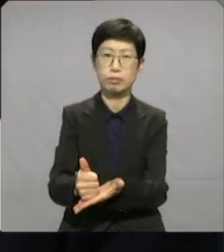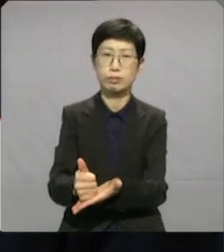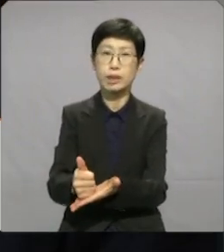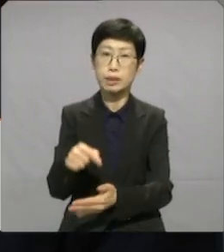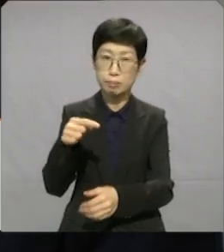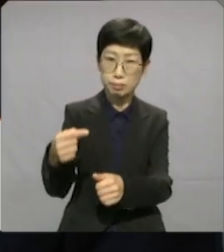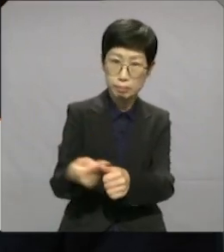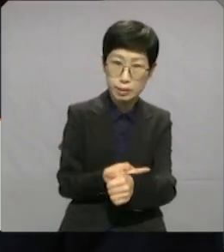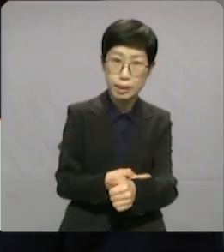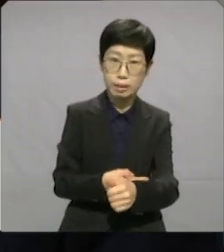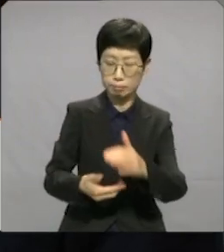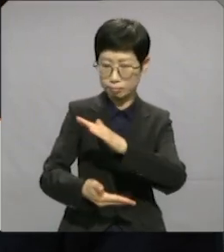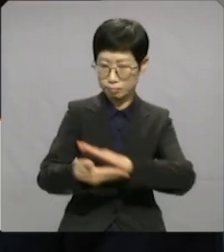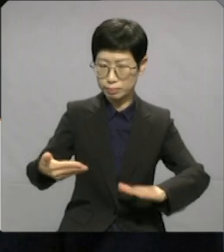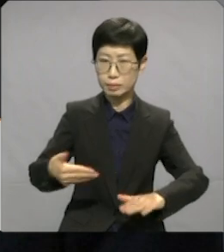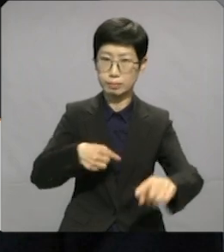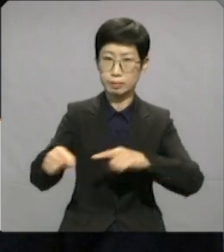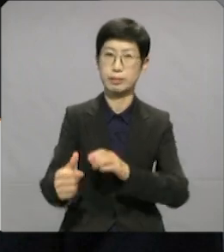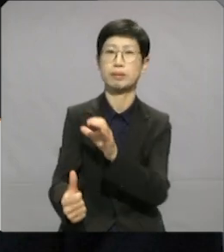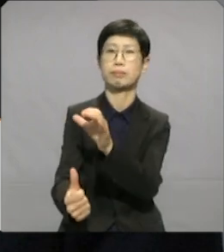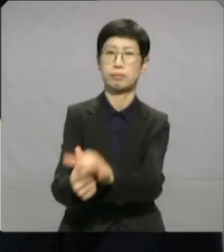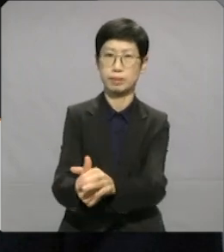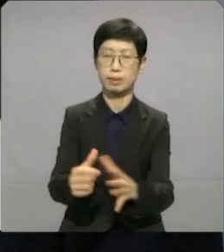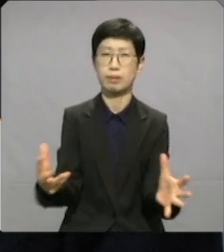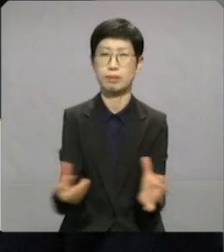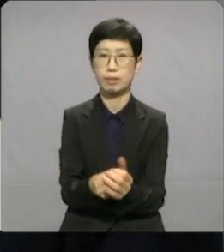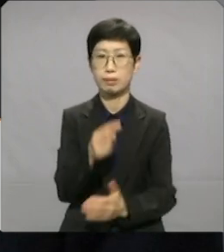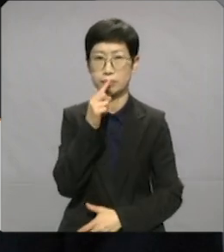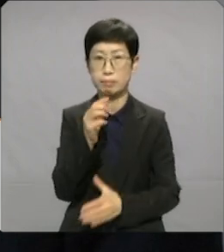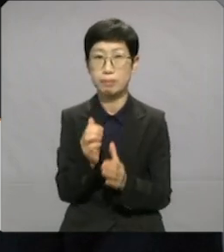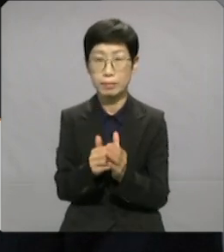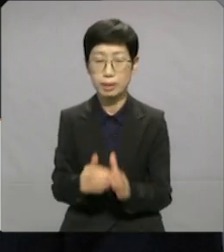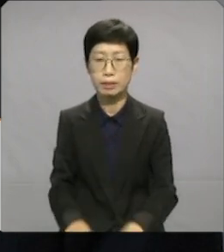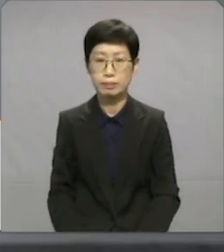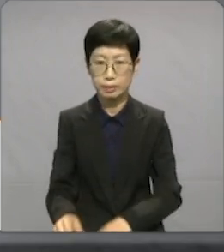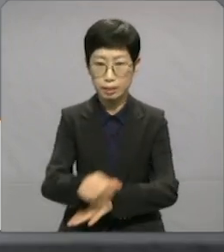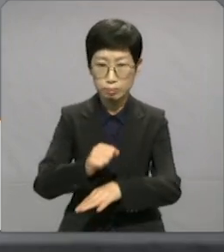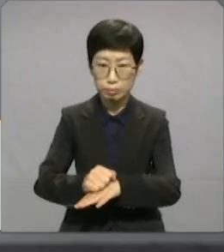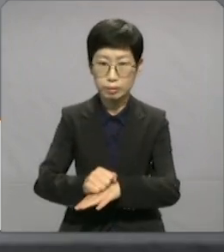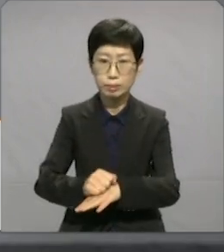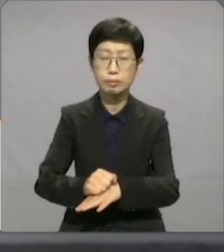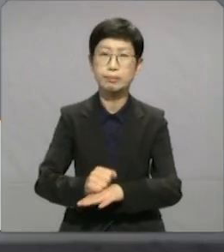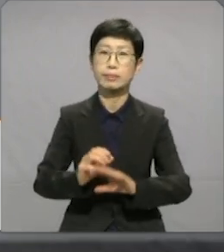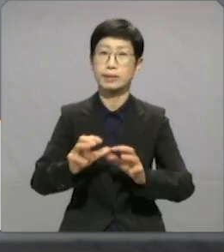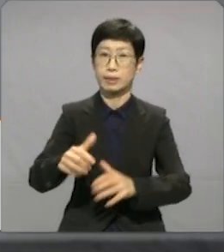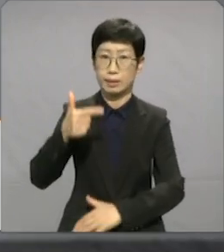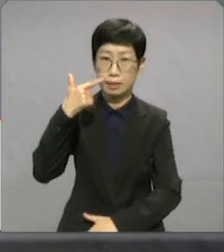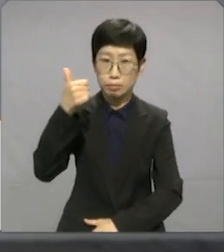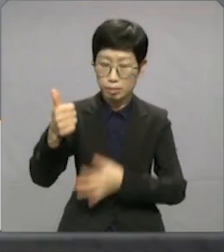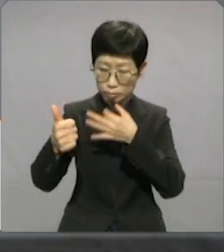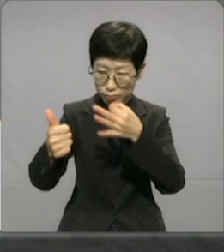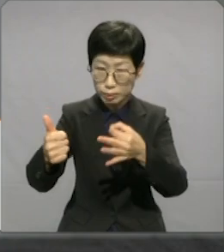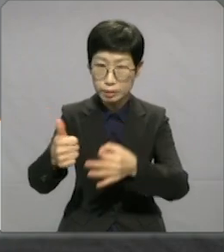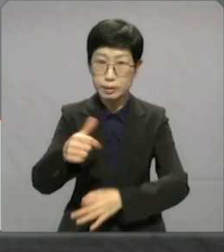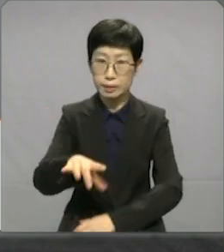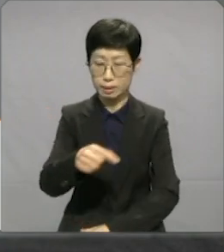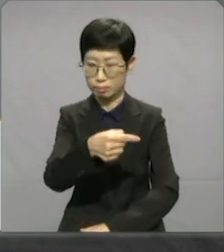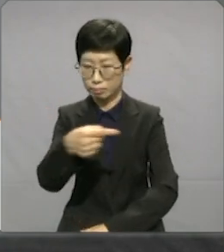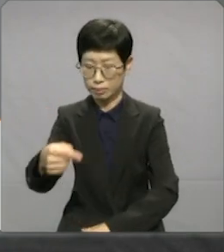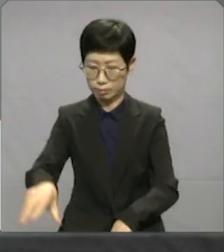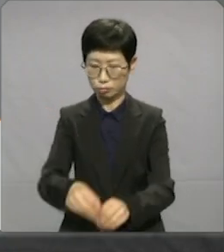후계자 리더십 전환이 완료된다고 말했습니다 싱가포르 국부로 불리는 고리 초대총리 아들인